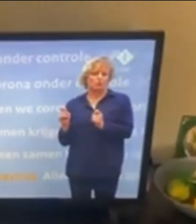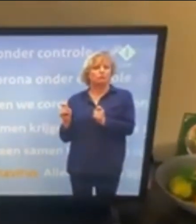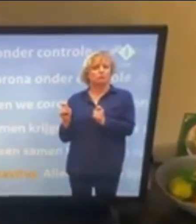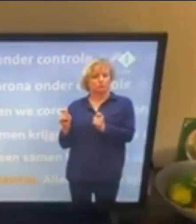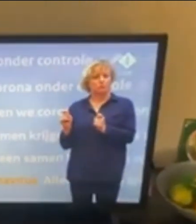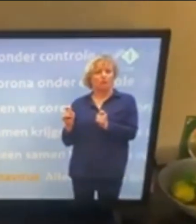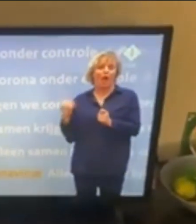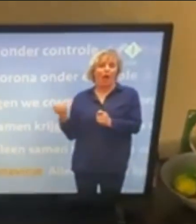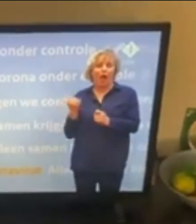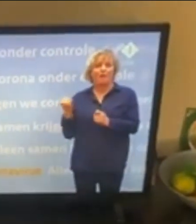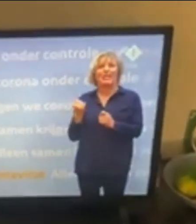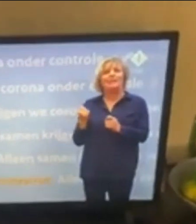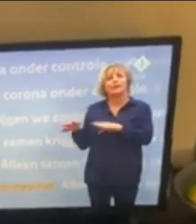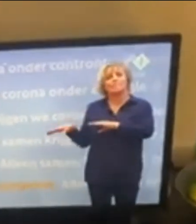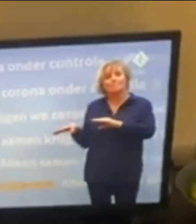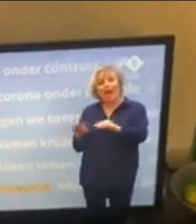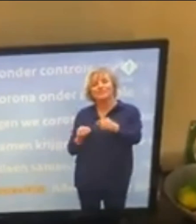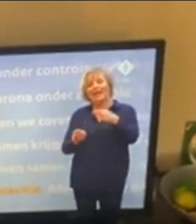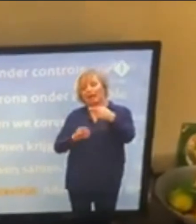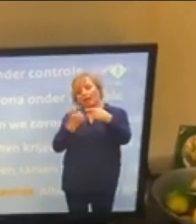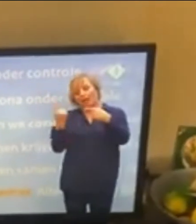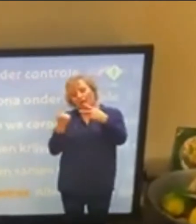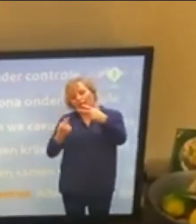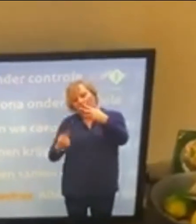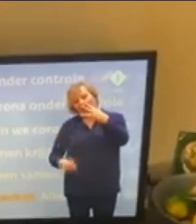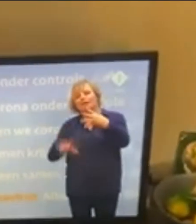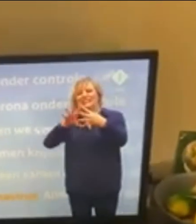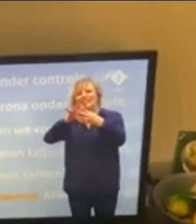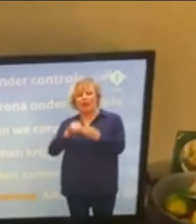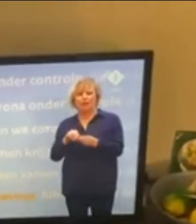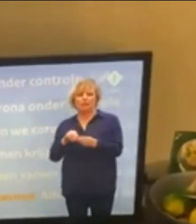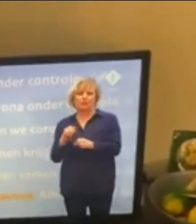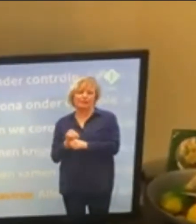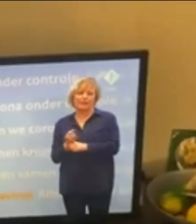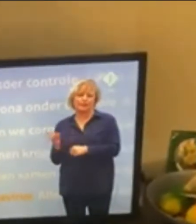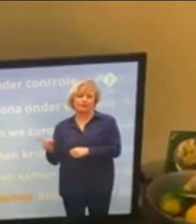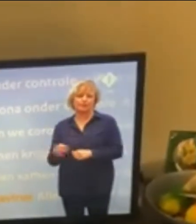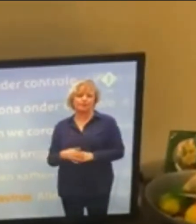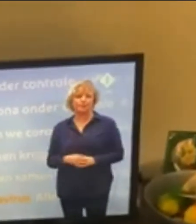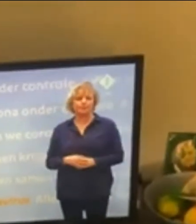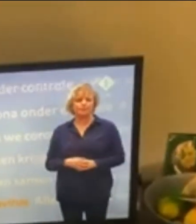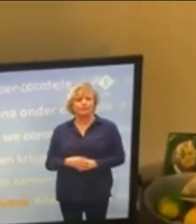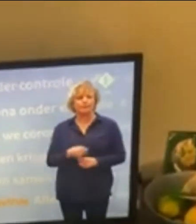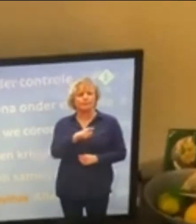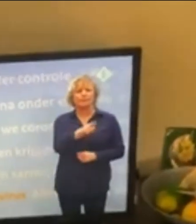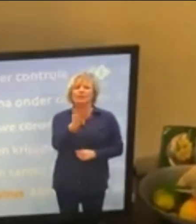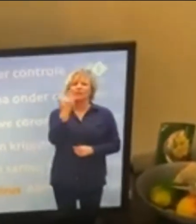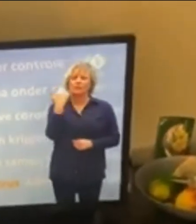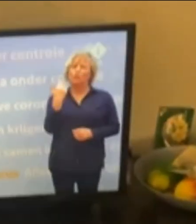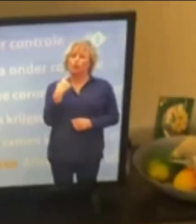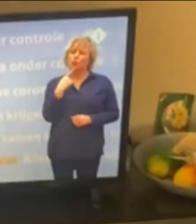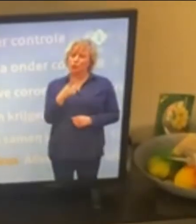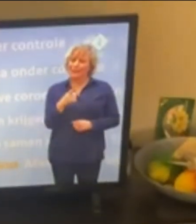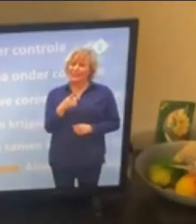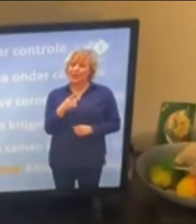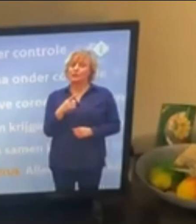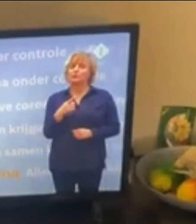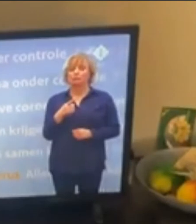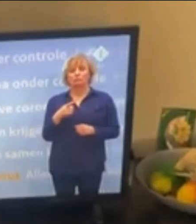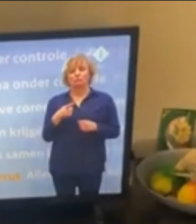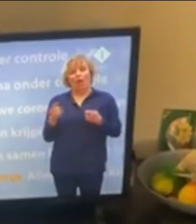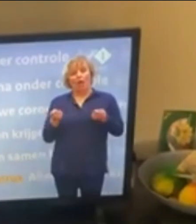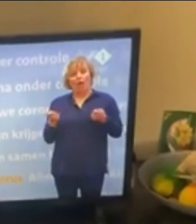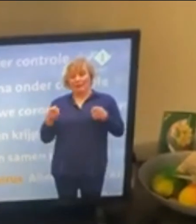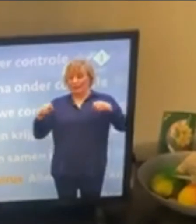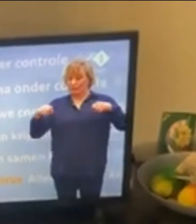altijd de optelsom. Het is altijd de optelsom van alles wat je doet. U heeft gezegd bij de val van het kabinet, als het gaat om de bestrijding van